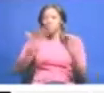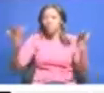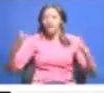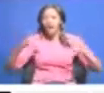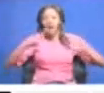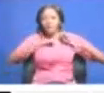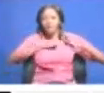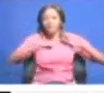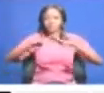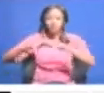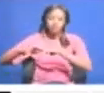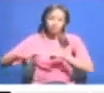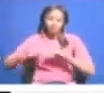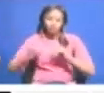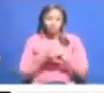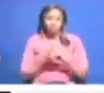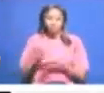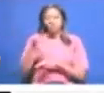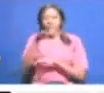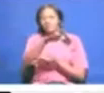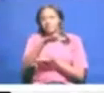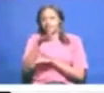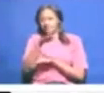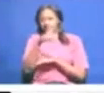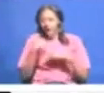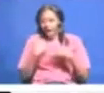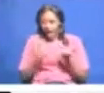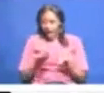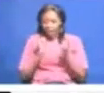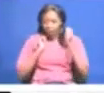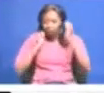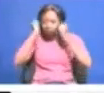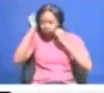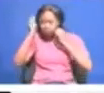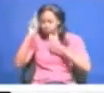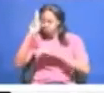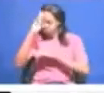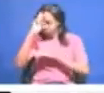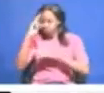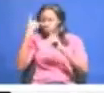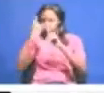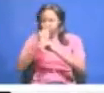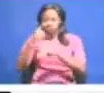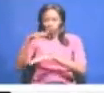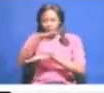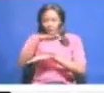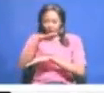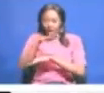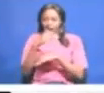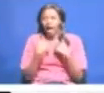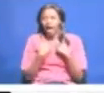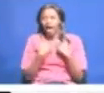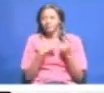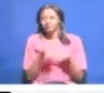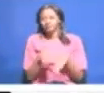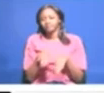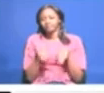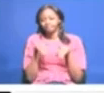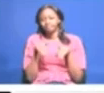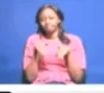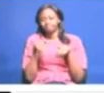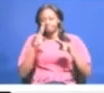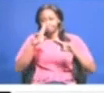katika maeneo mbalimbali. Maafisa wa ulinzi kutoka vitengo mbalimbali wameketi pale wakisubiri tu wakati